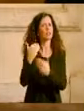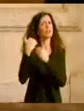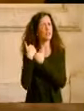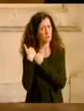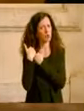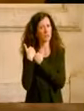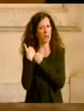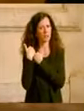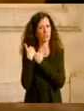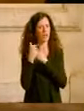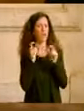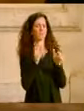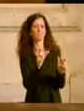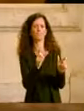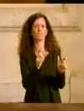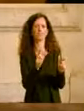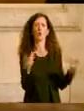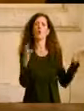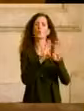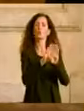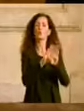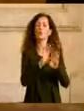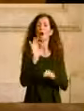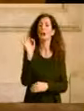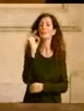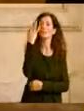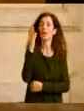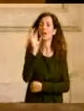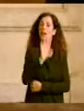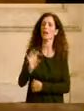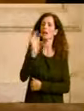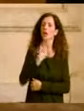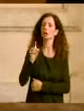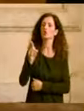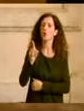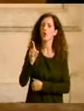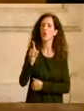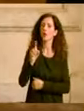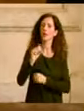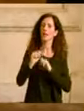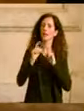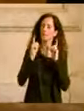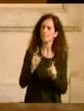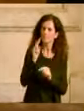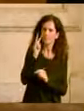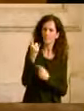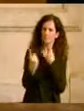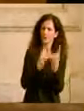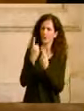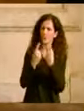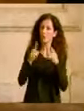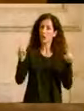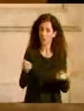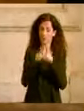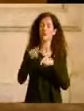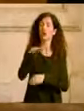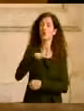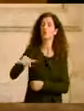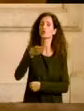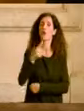imporre queste chiusure se le regioni non agiranno per evitare casi anche come quelli della zona rossa ormai